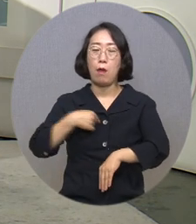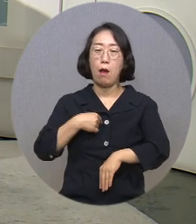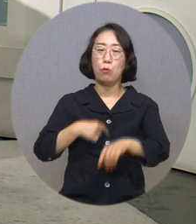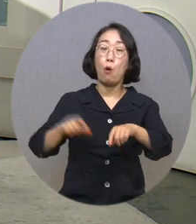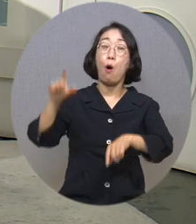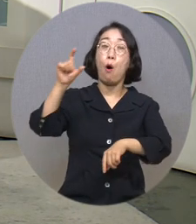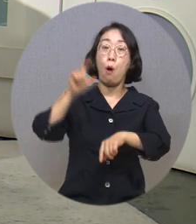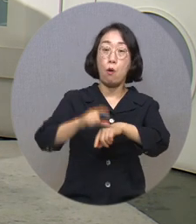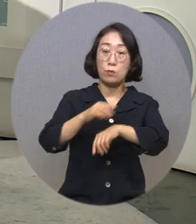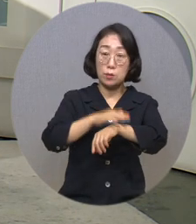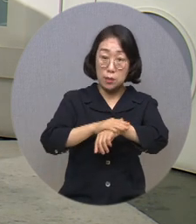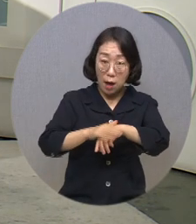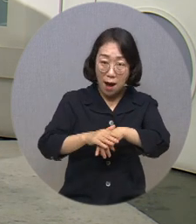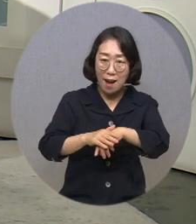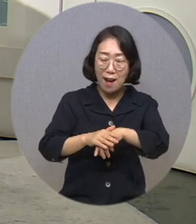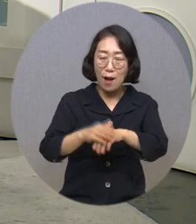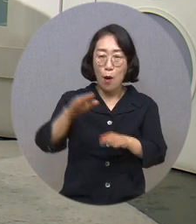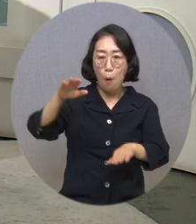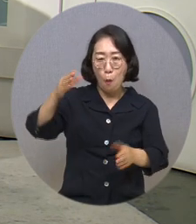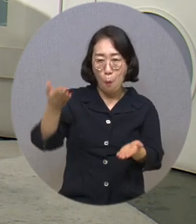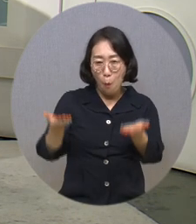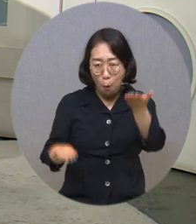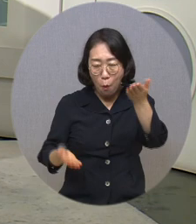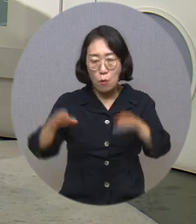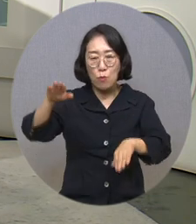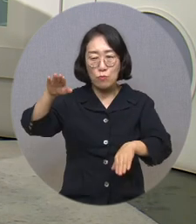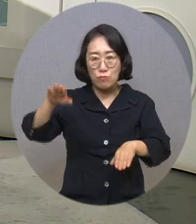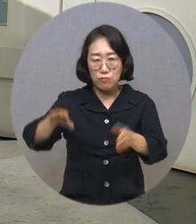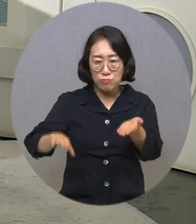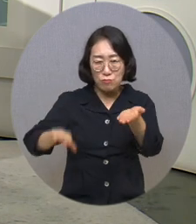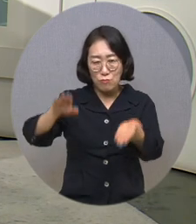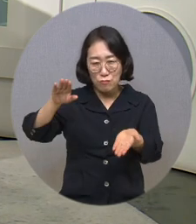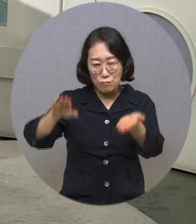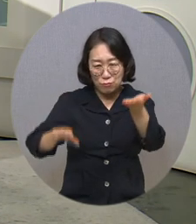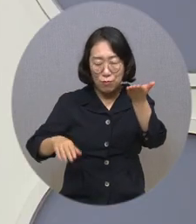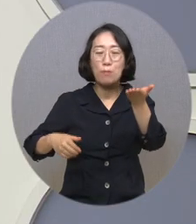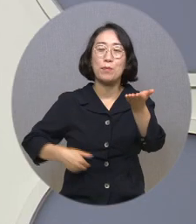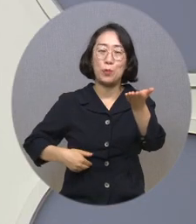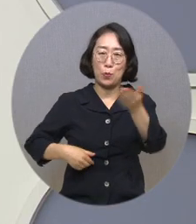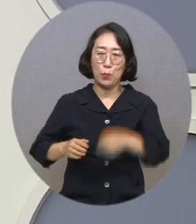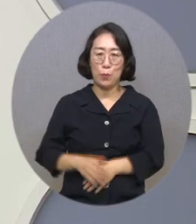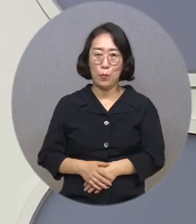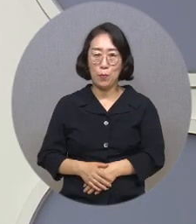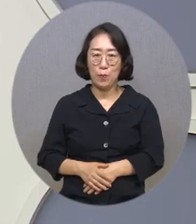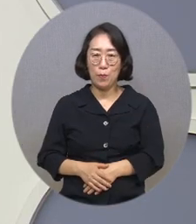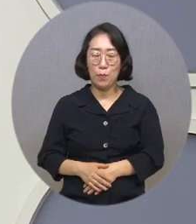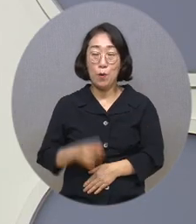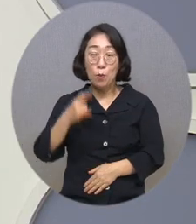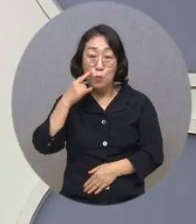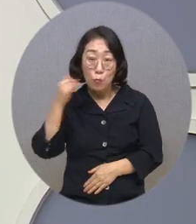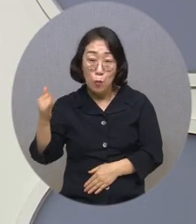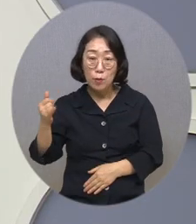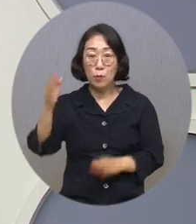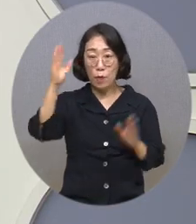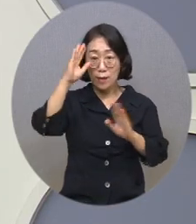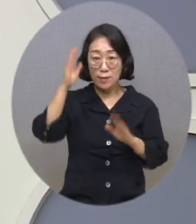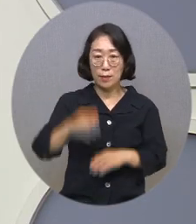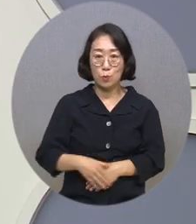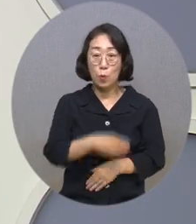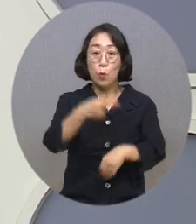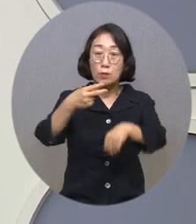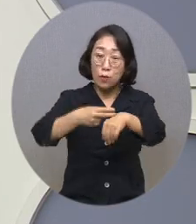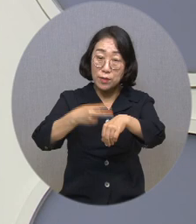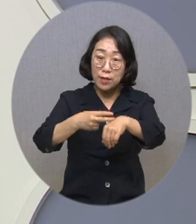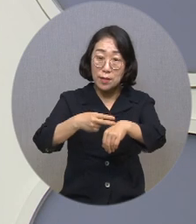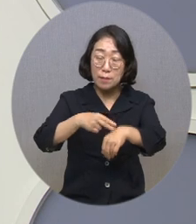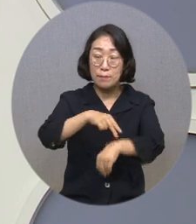증명이라는 교육으로 가야 됩니다. 이러려면 학부모님들 또 학생들 또 저희 같은 총장이나